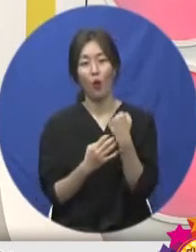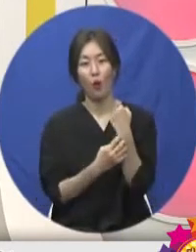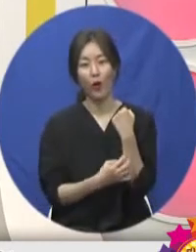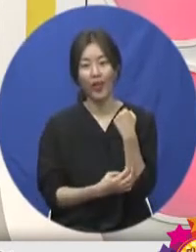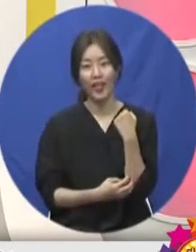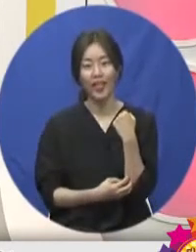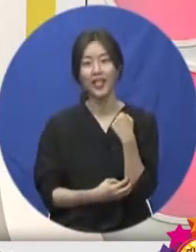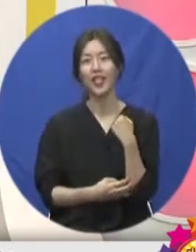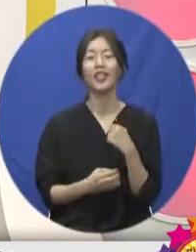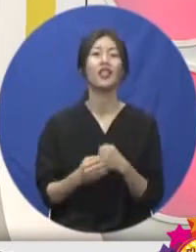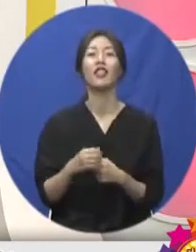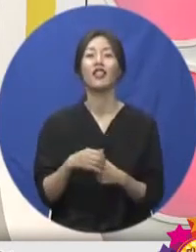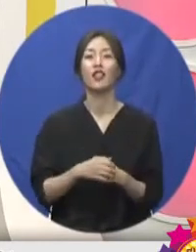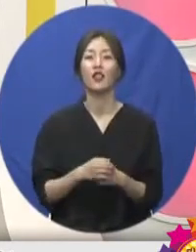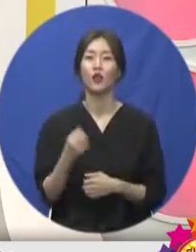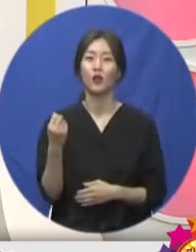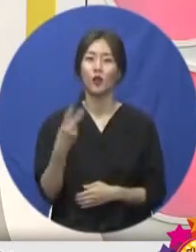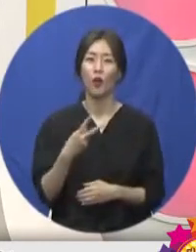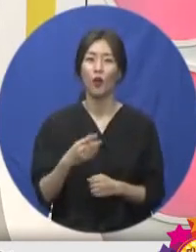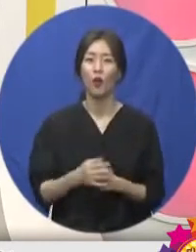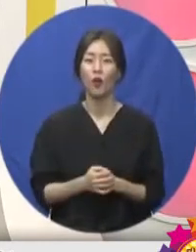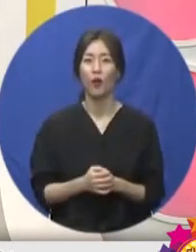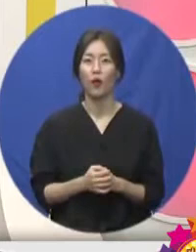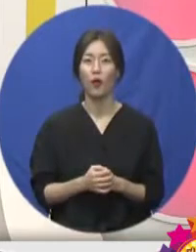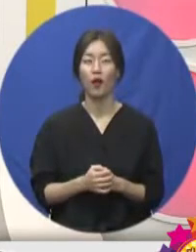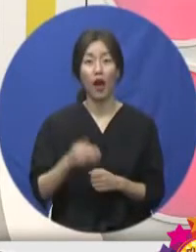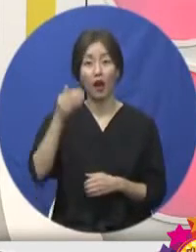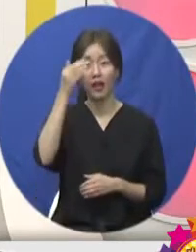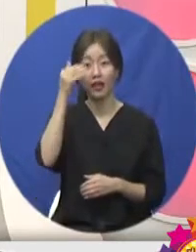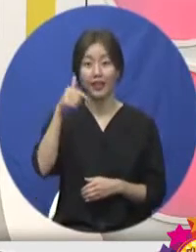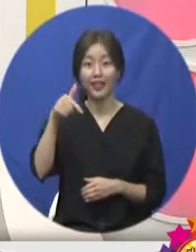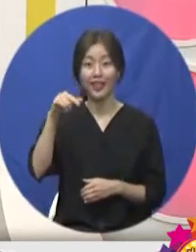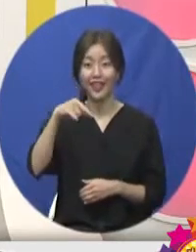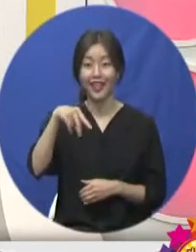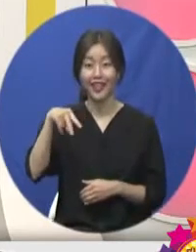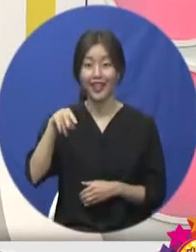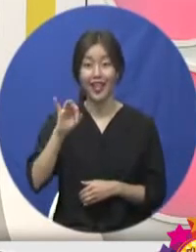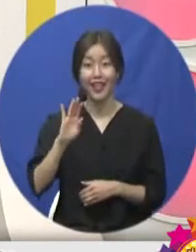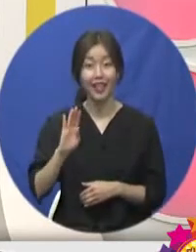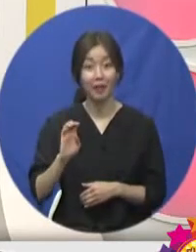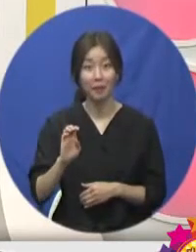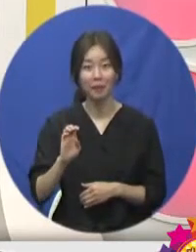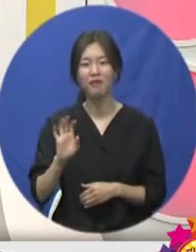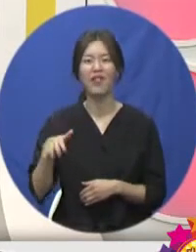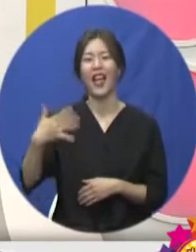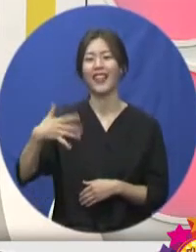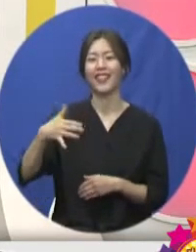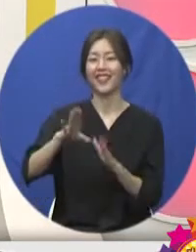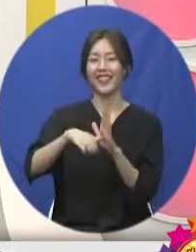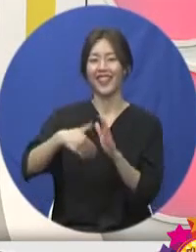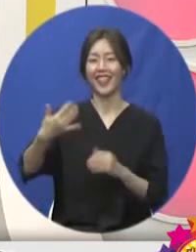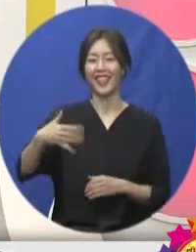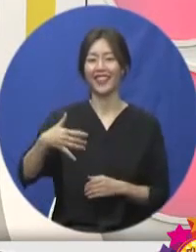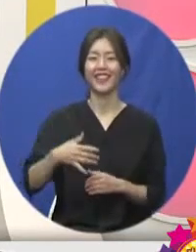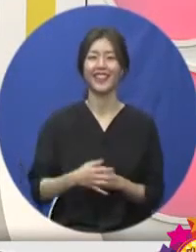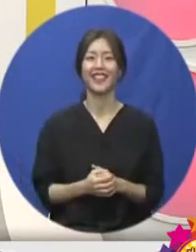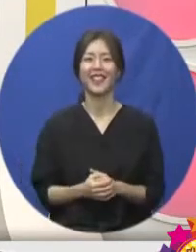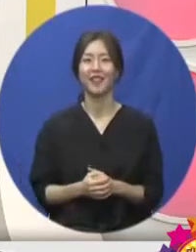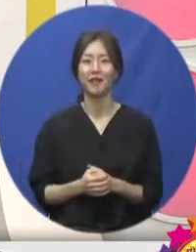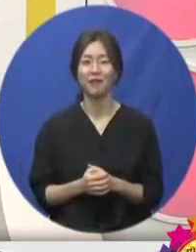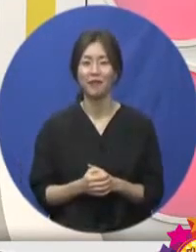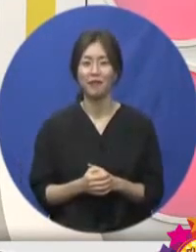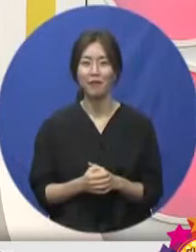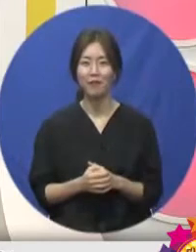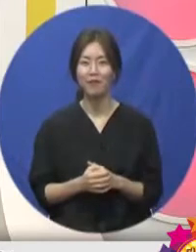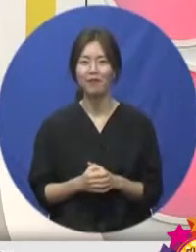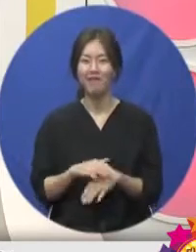담고요. 오이소박이. 맛있다. 네. 또 깻잎 이것도 안 담아요, 깻잎? 아, 깻잎은 아직 안 나오죠. 아직 안 나온가요? 네네.